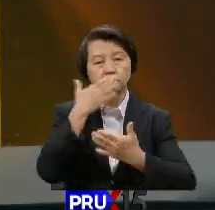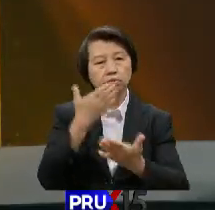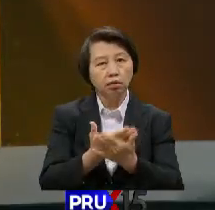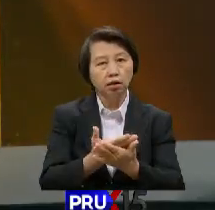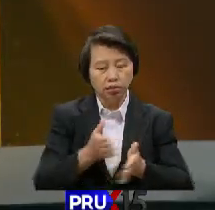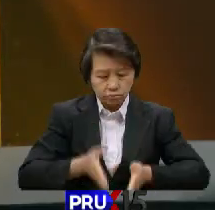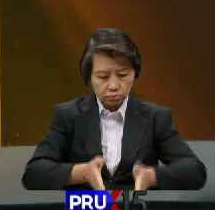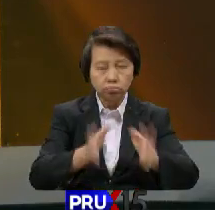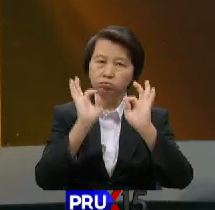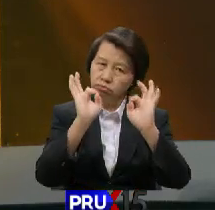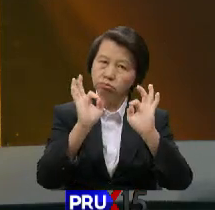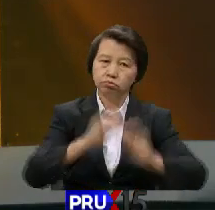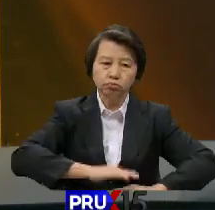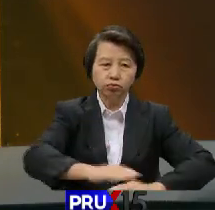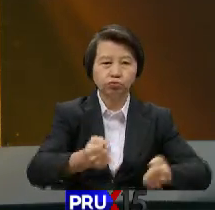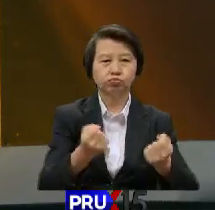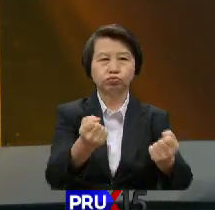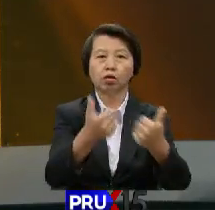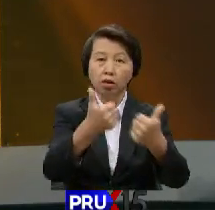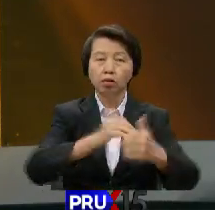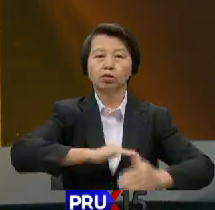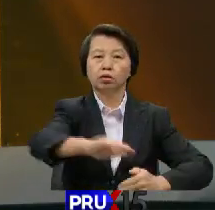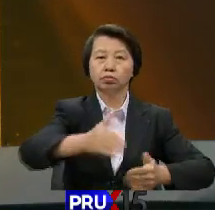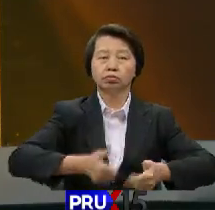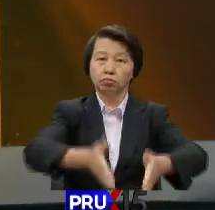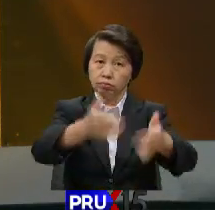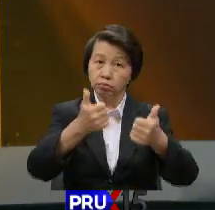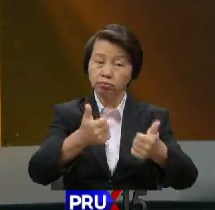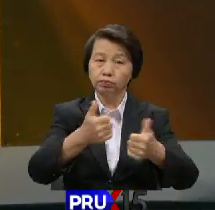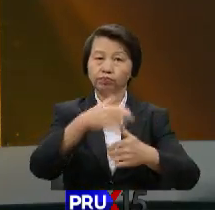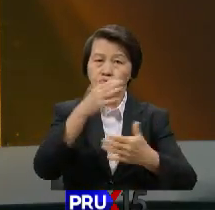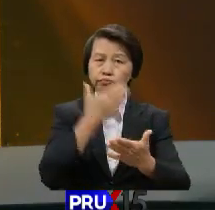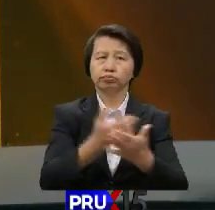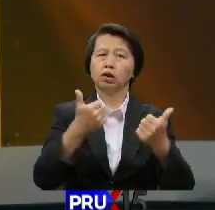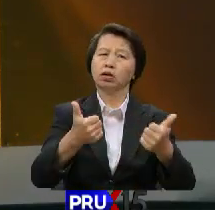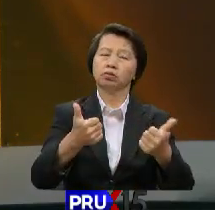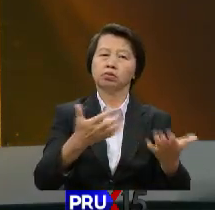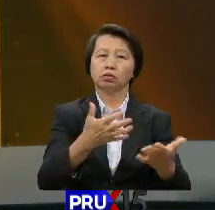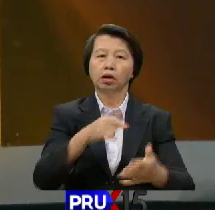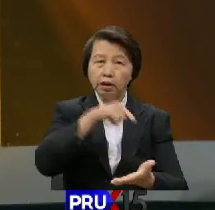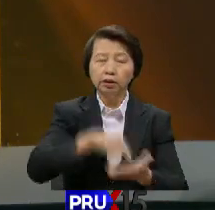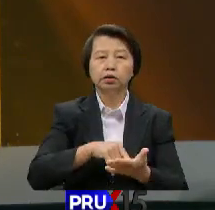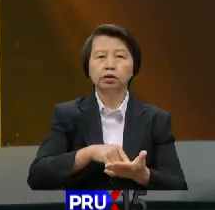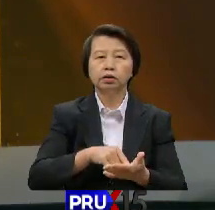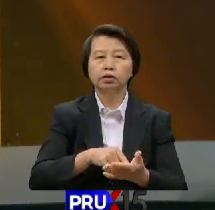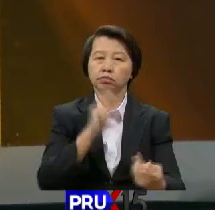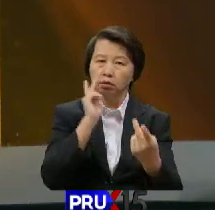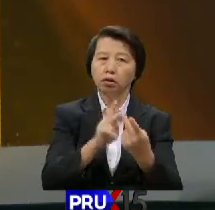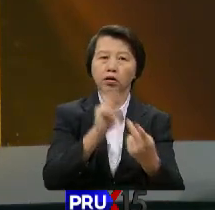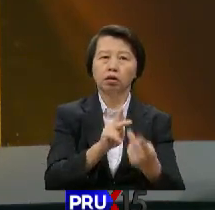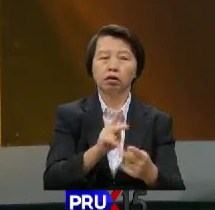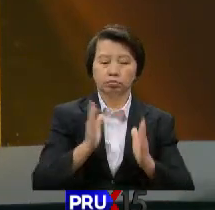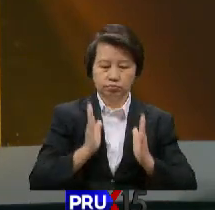Jalan Raya dengan lebih apa namanya lebih bagus ini merupakan rasional